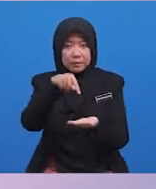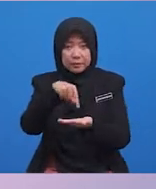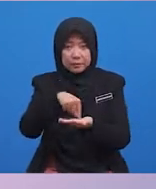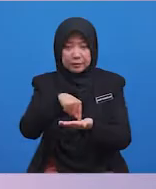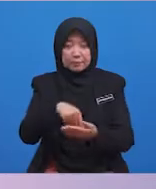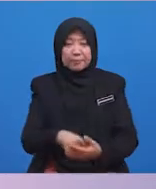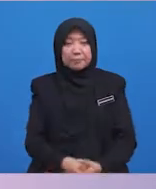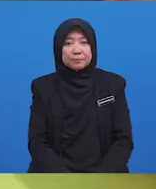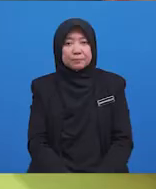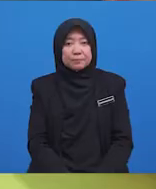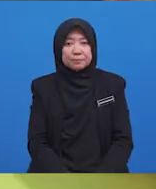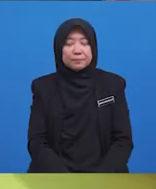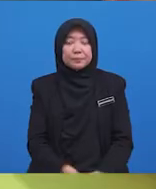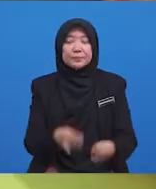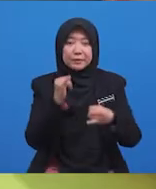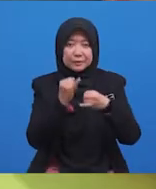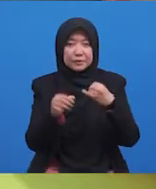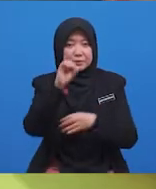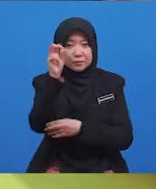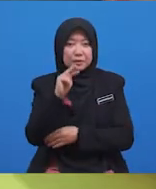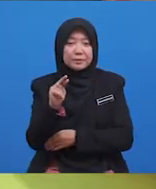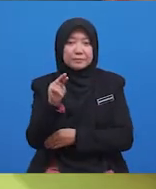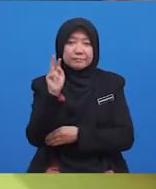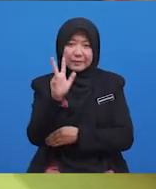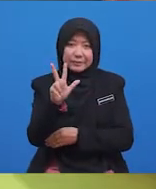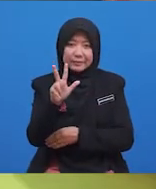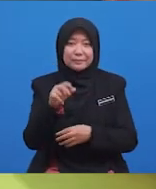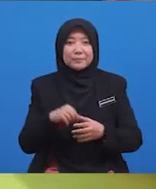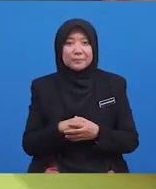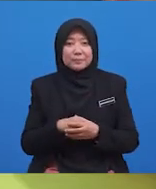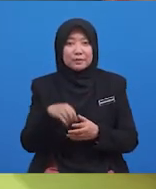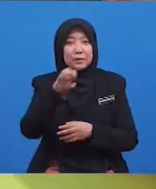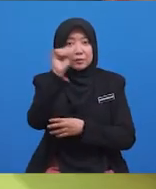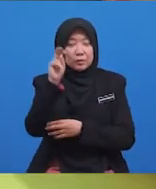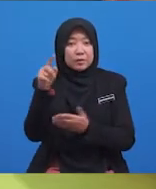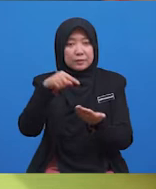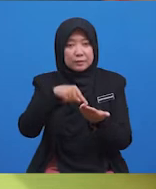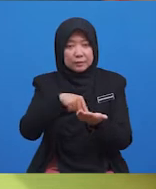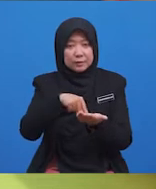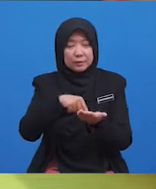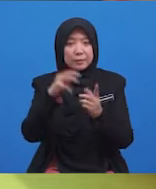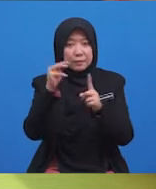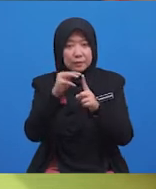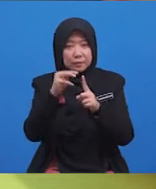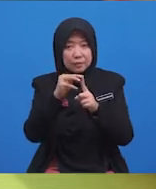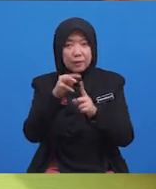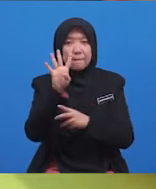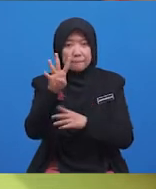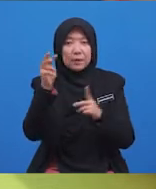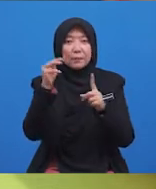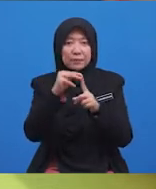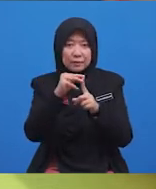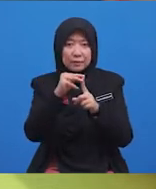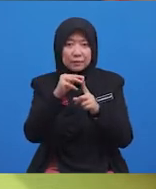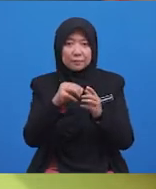ini. Akhir sekali, soalan 3. Soalan ini memperuntukkan markah sebanyak